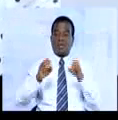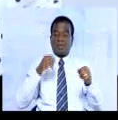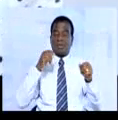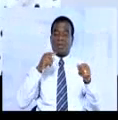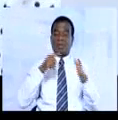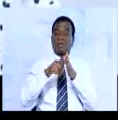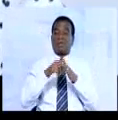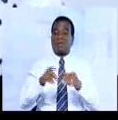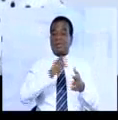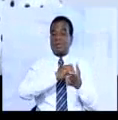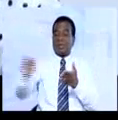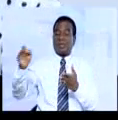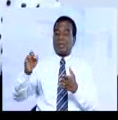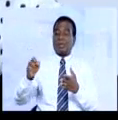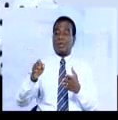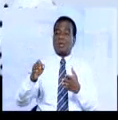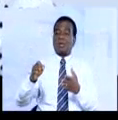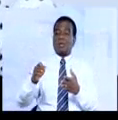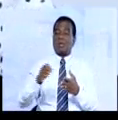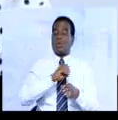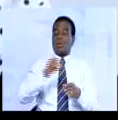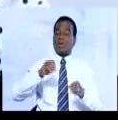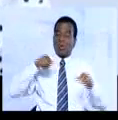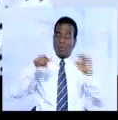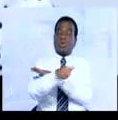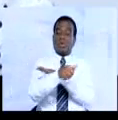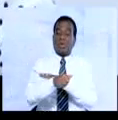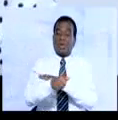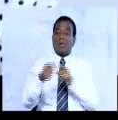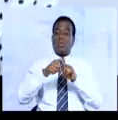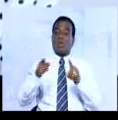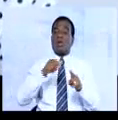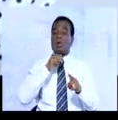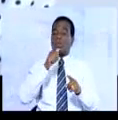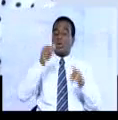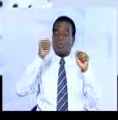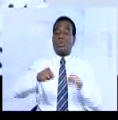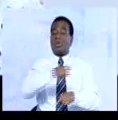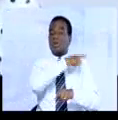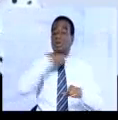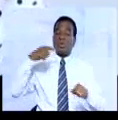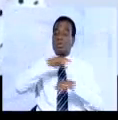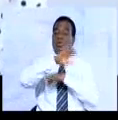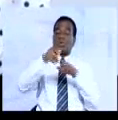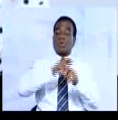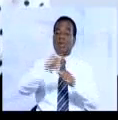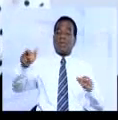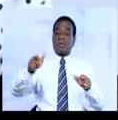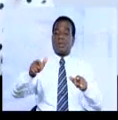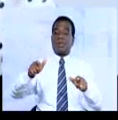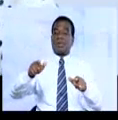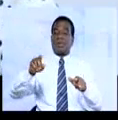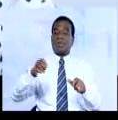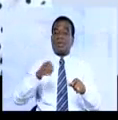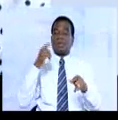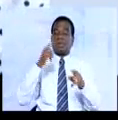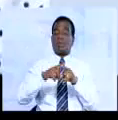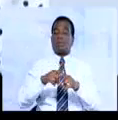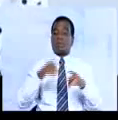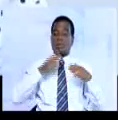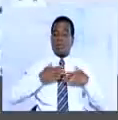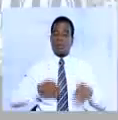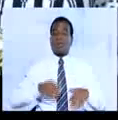l'échec de ce projet funeste. On a tué Jean-Hélène, mais on n'a pas pu assassiner l'aspiration à la liberté si fermement chevillée au corps